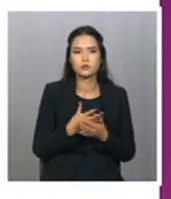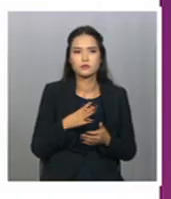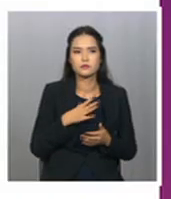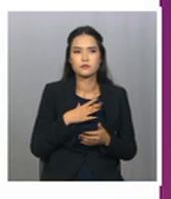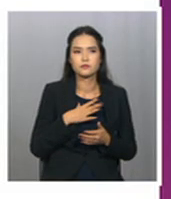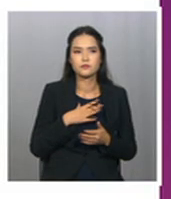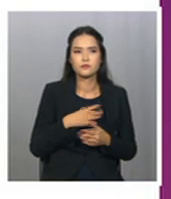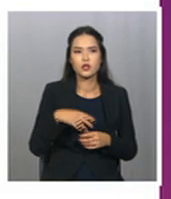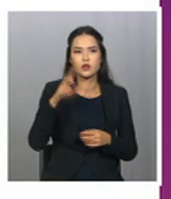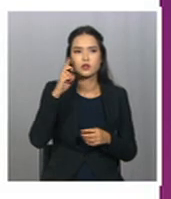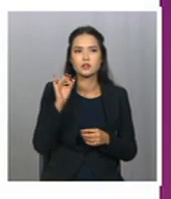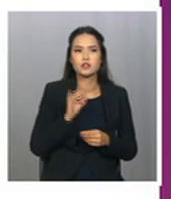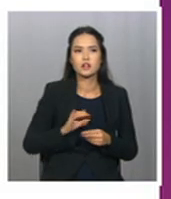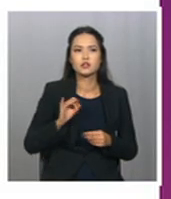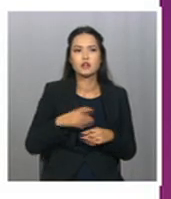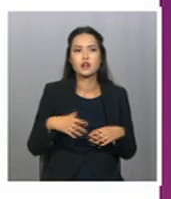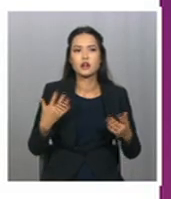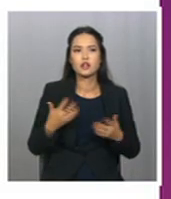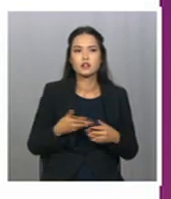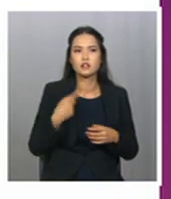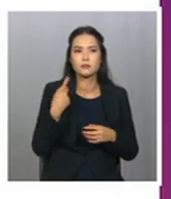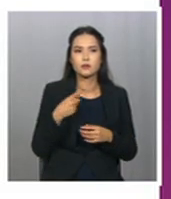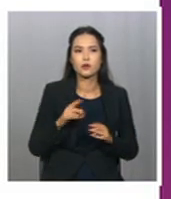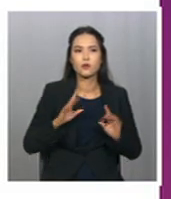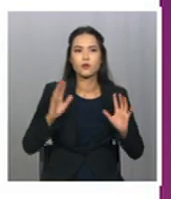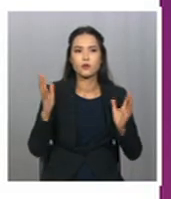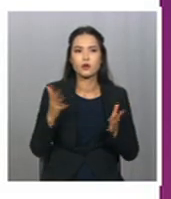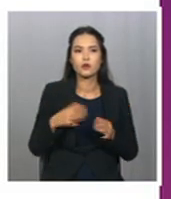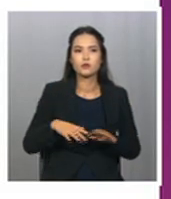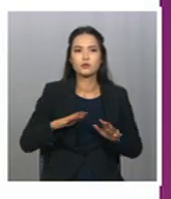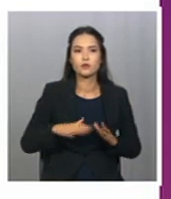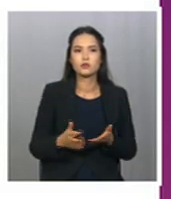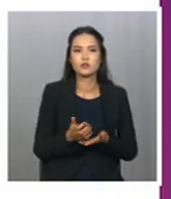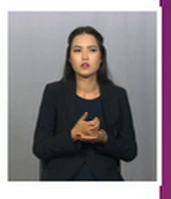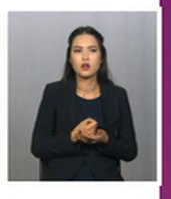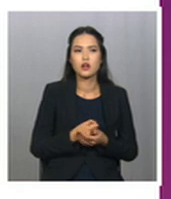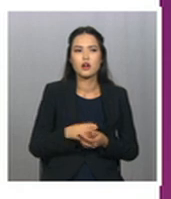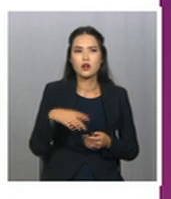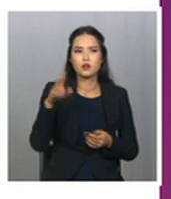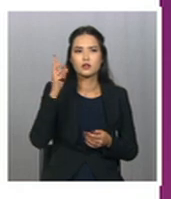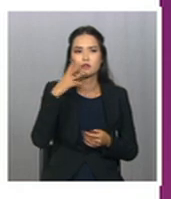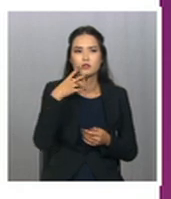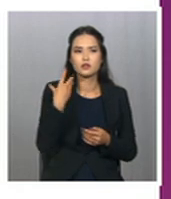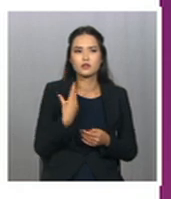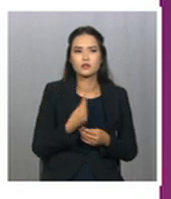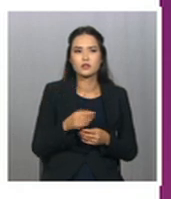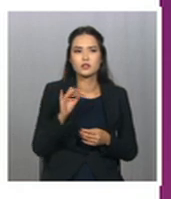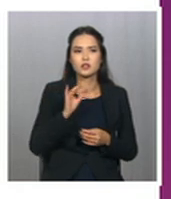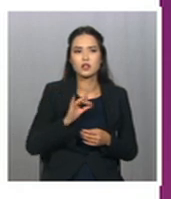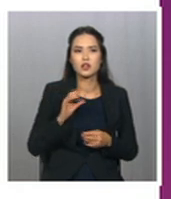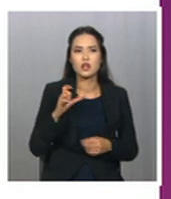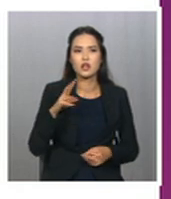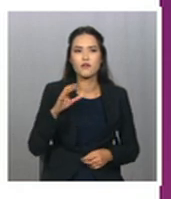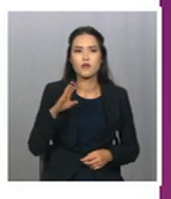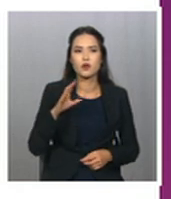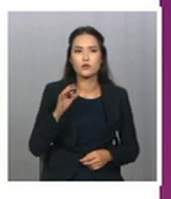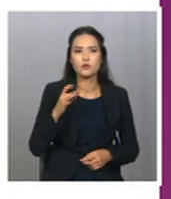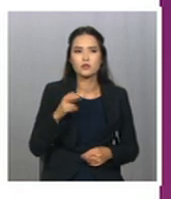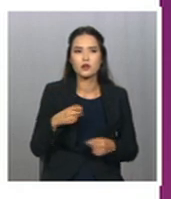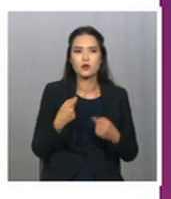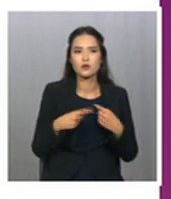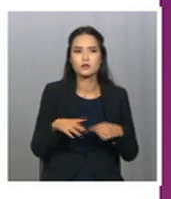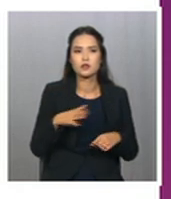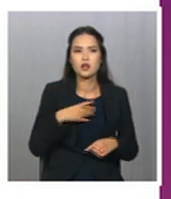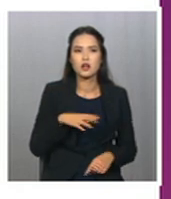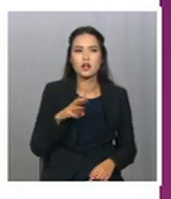Ұлт тарихындағы қандай да бір оқиғаның орын алуы ұлттың өзінің тарихи эволюциясынан өрістемек.